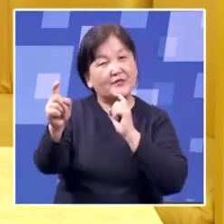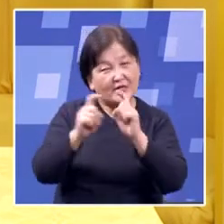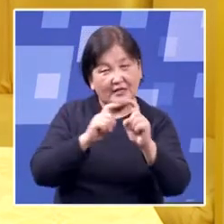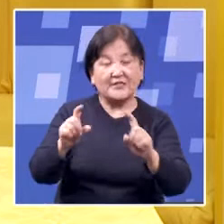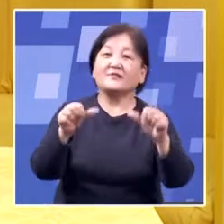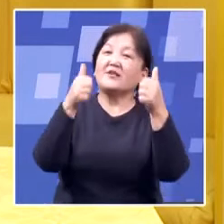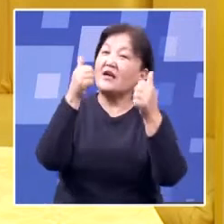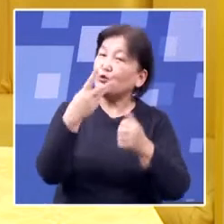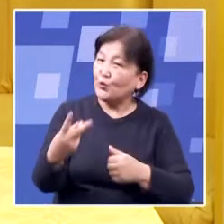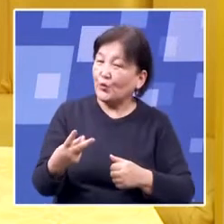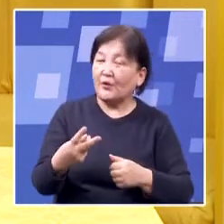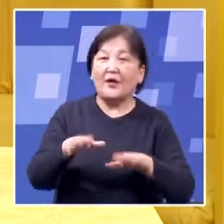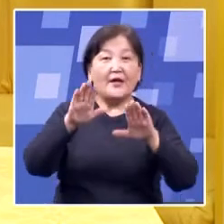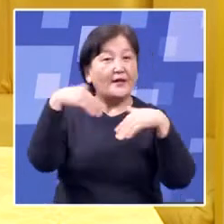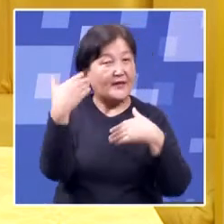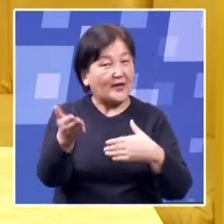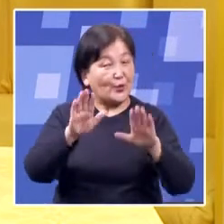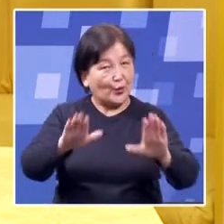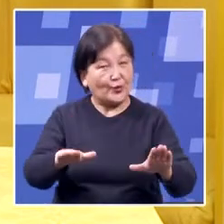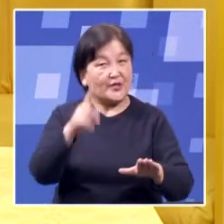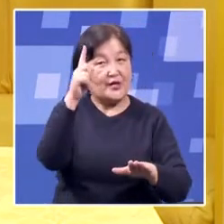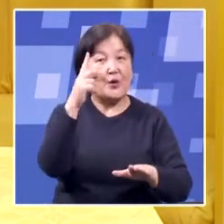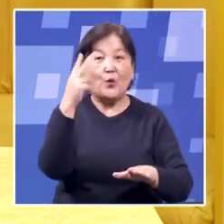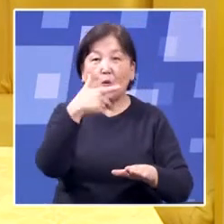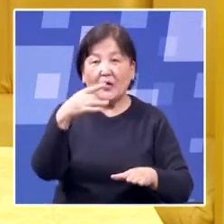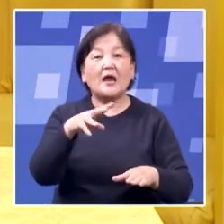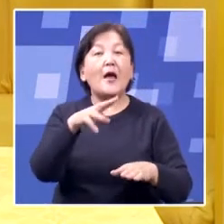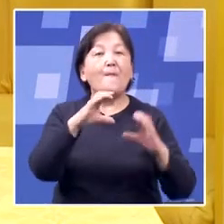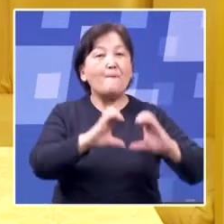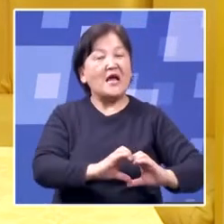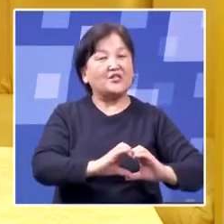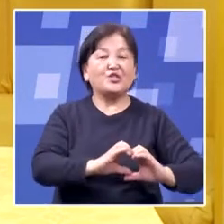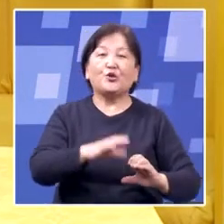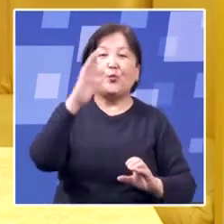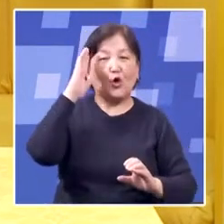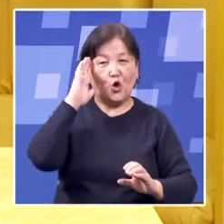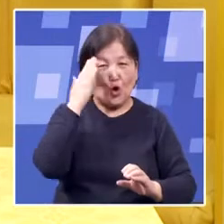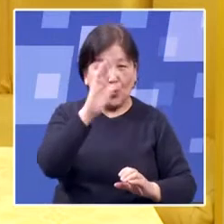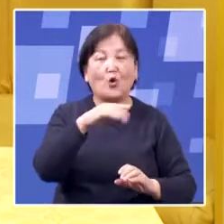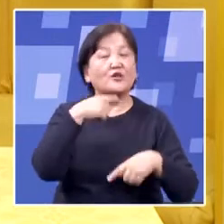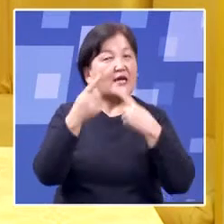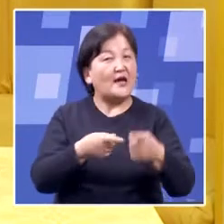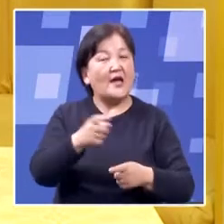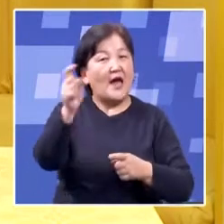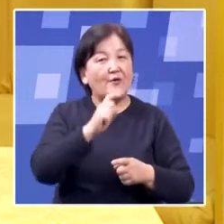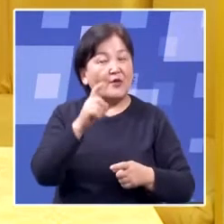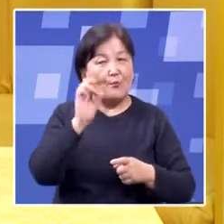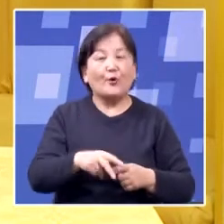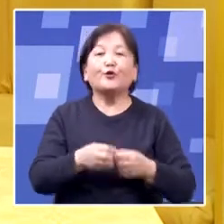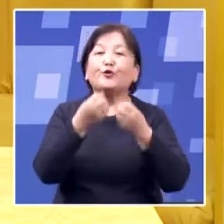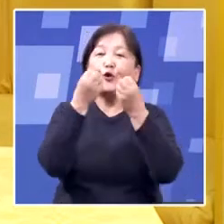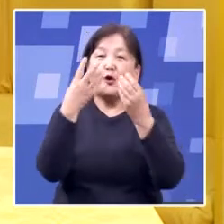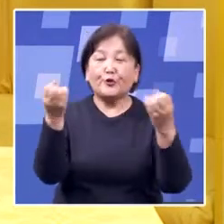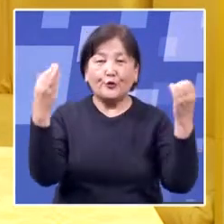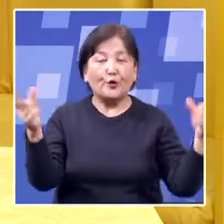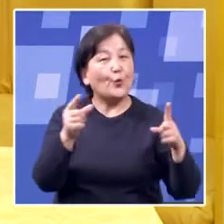үзүүлээрэй. Хэрвээ таны хүүхэд нэг үгээр манжин эсвэл өвгөн гэж хариулсан бол асуултанд